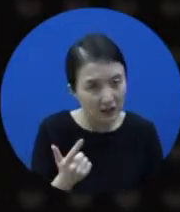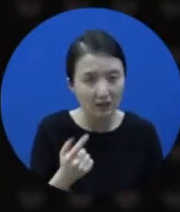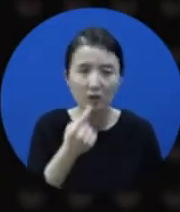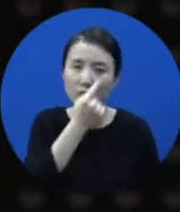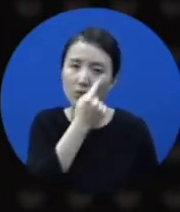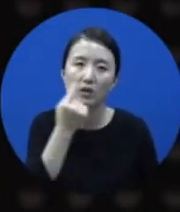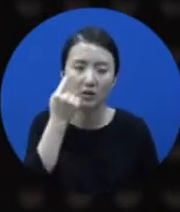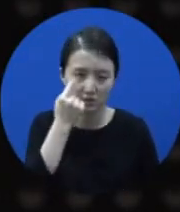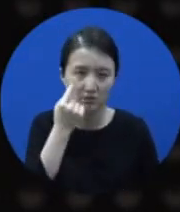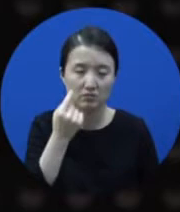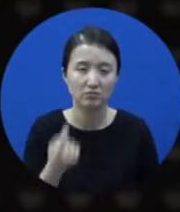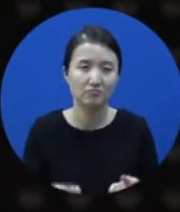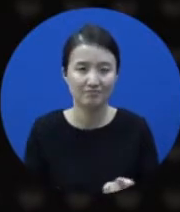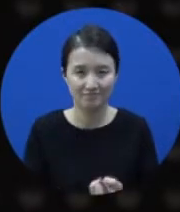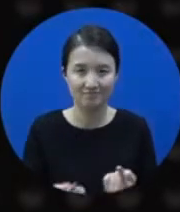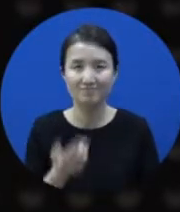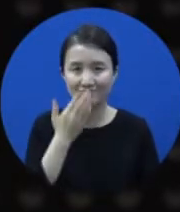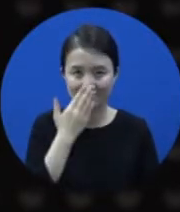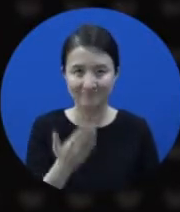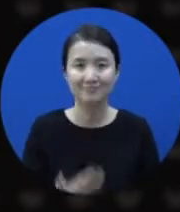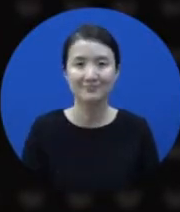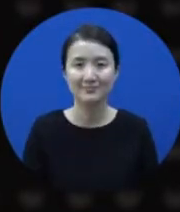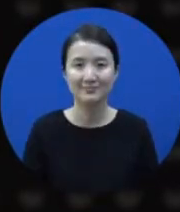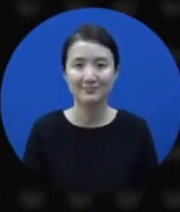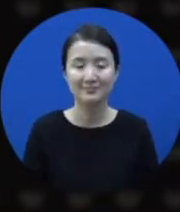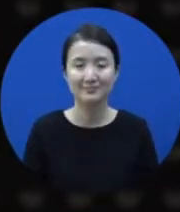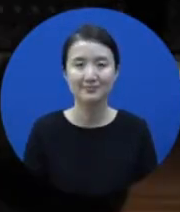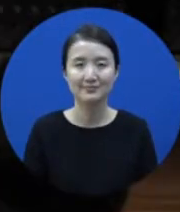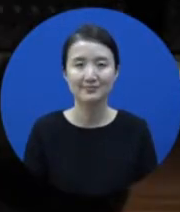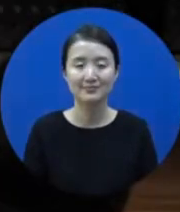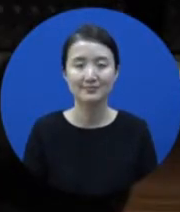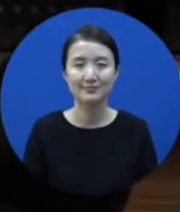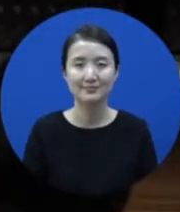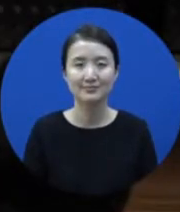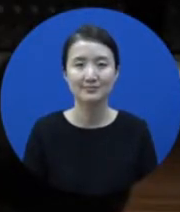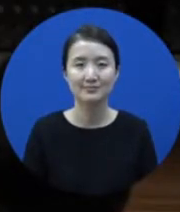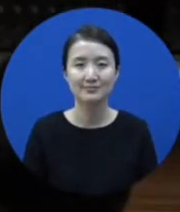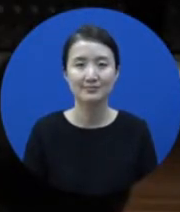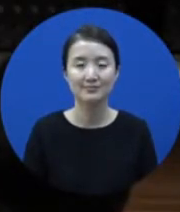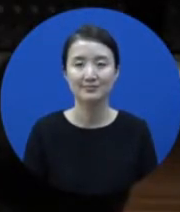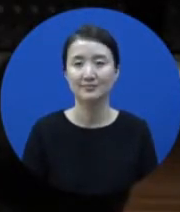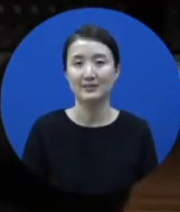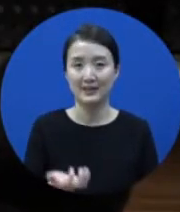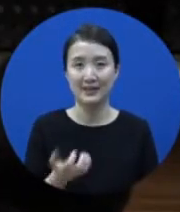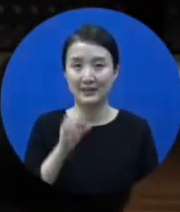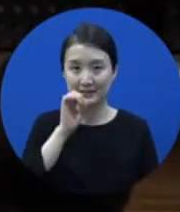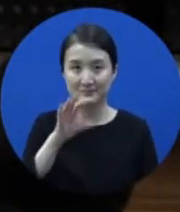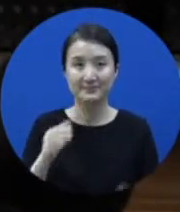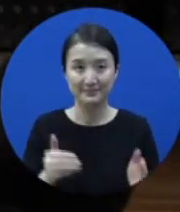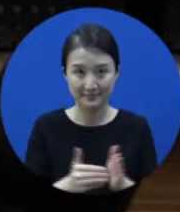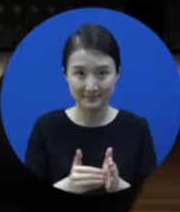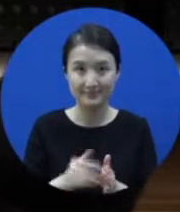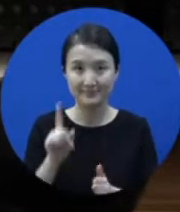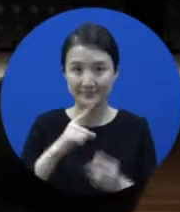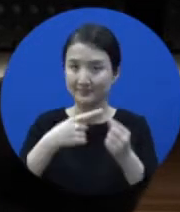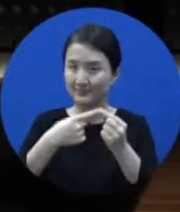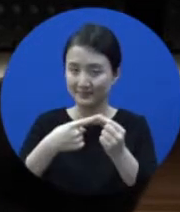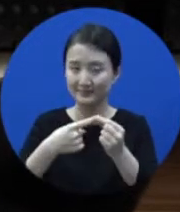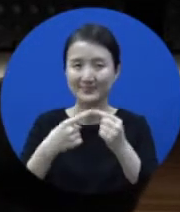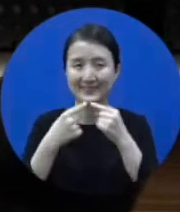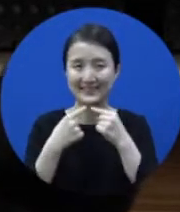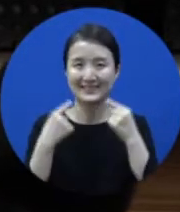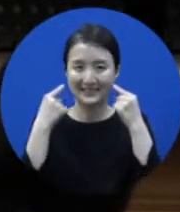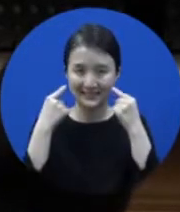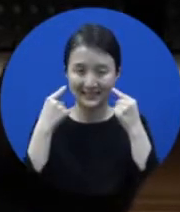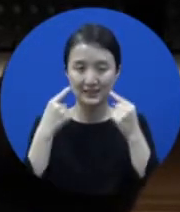좀 더 좋아질 수가 있습니다. 아셨죠? 네. 아까 첫 번째 웃으면서 말하라. 두 번째 자신의